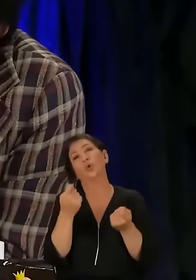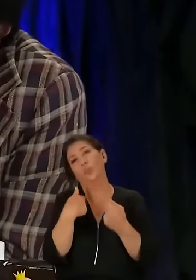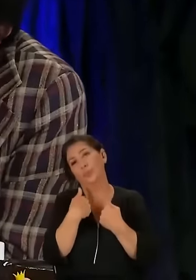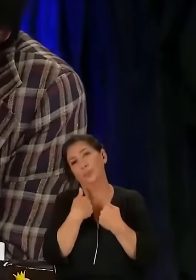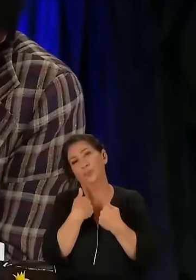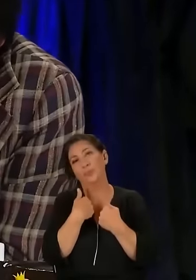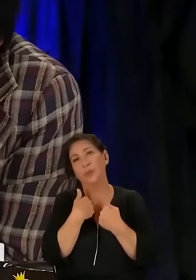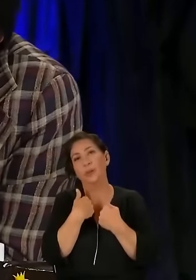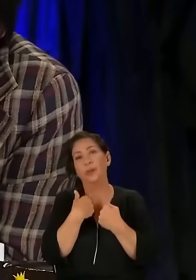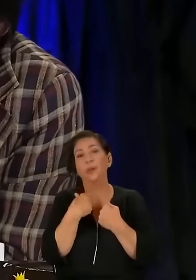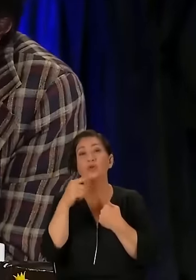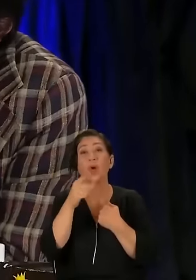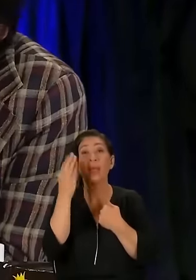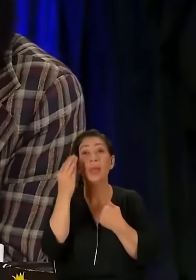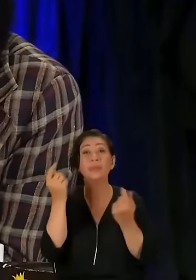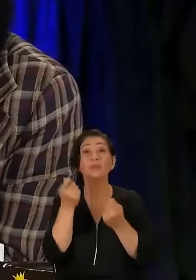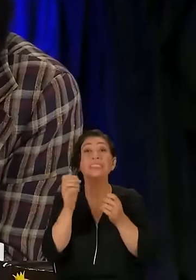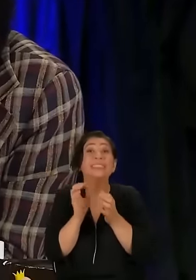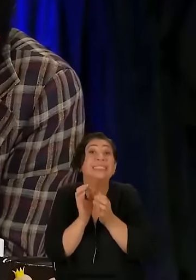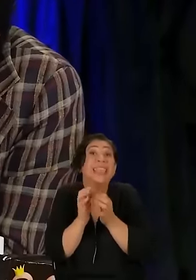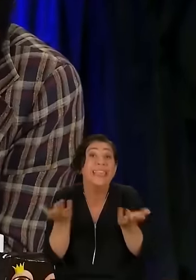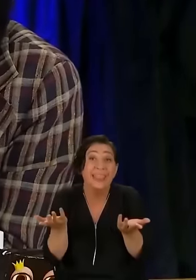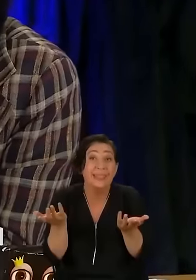aslında. Yani şöyle anlamaya çalışıyorum.